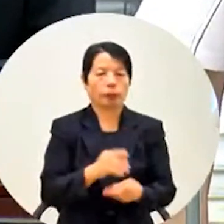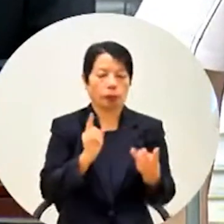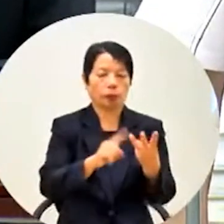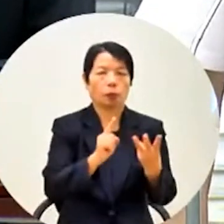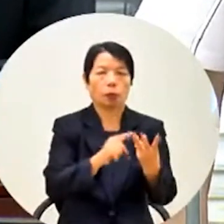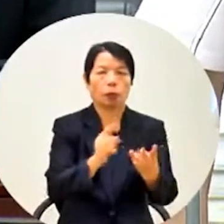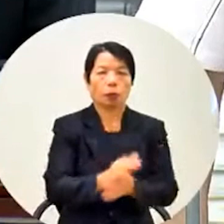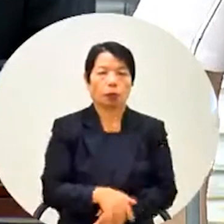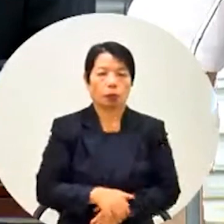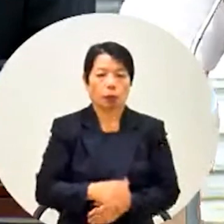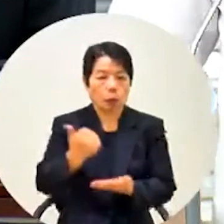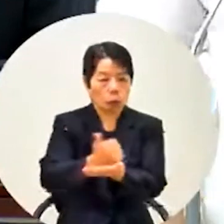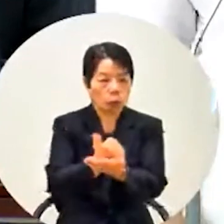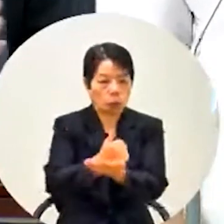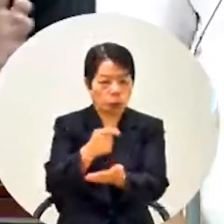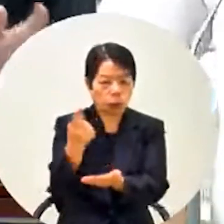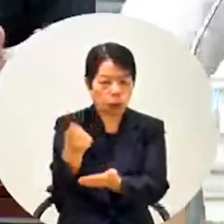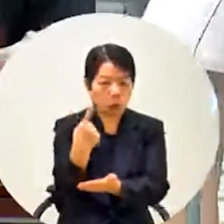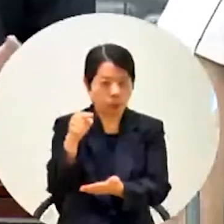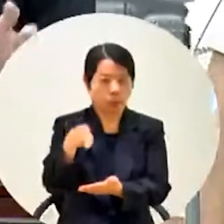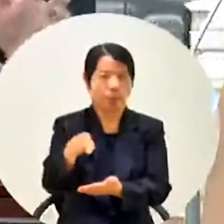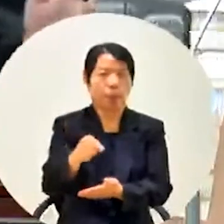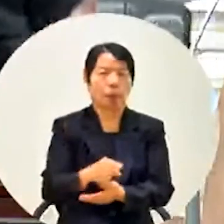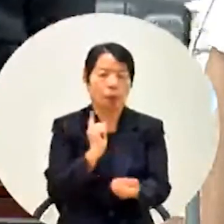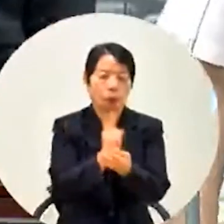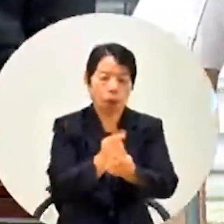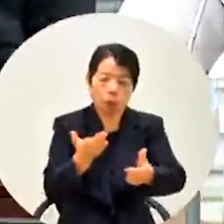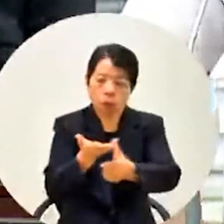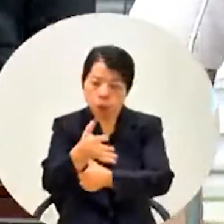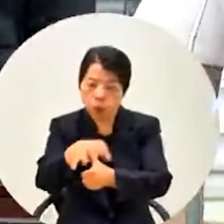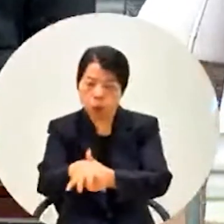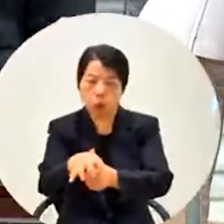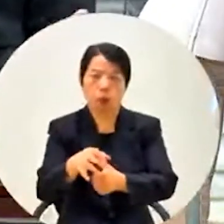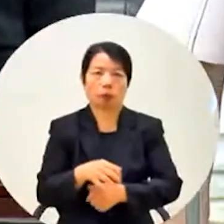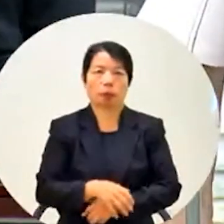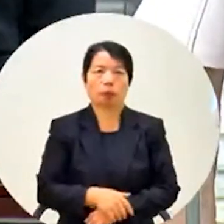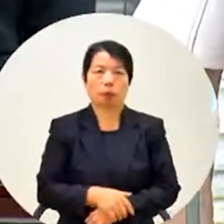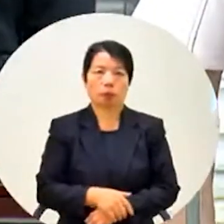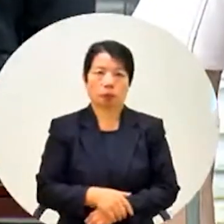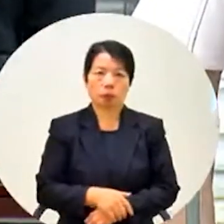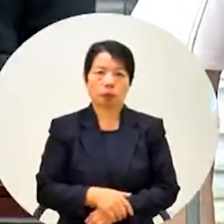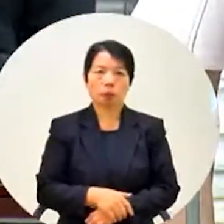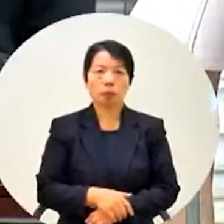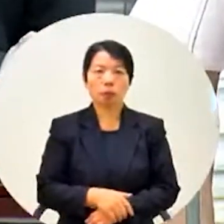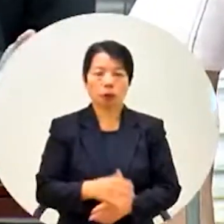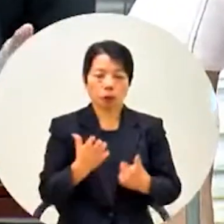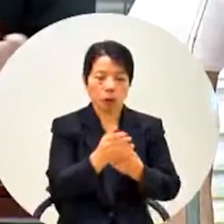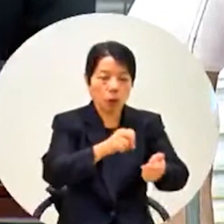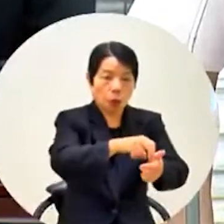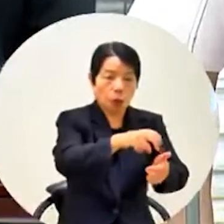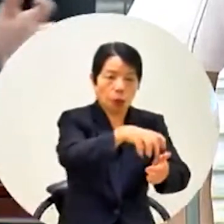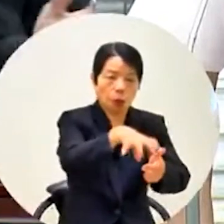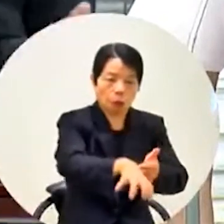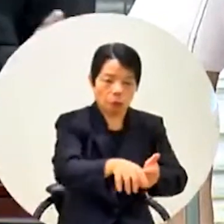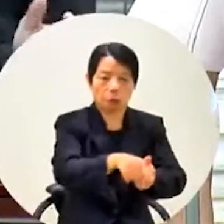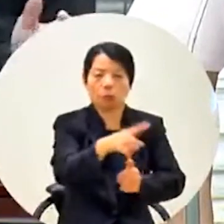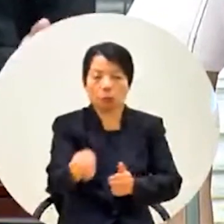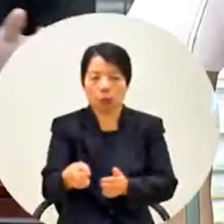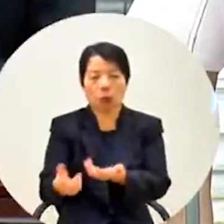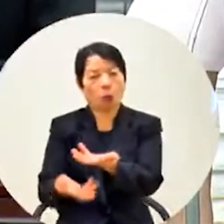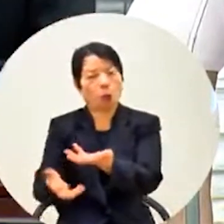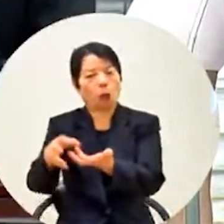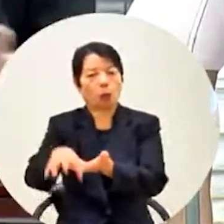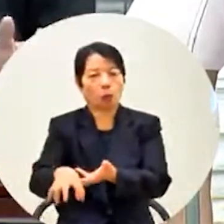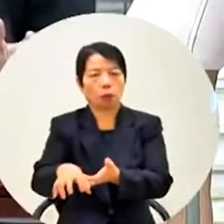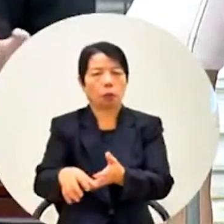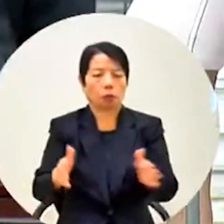理，哈，这肉为对来，啊，为屠宰场，还是讲为这个养猪场到餐桌，啊，从产地